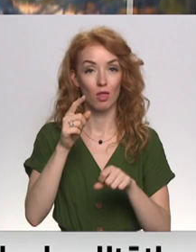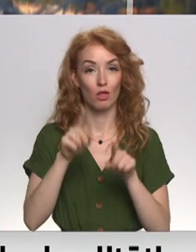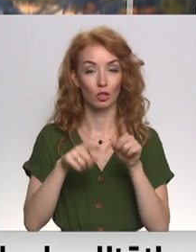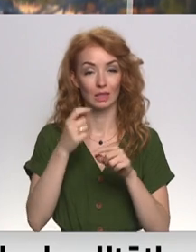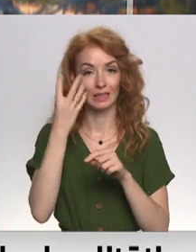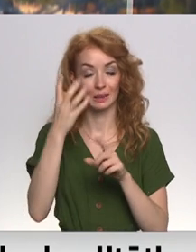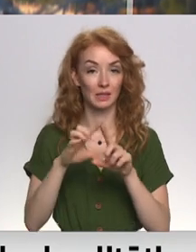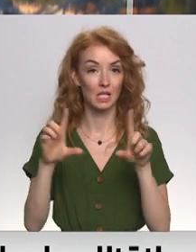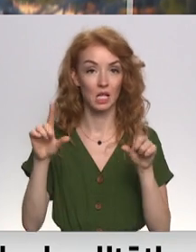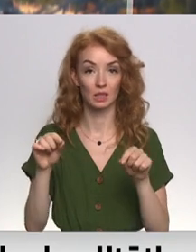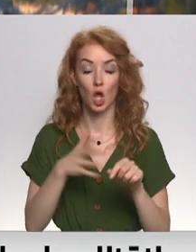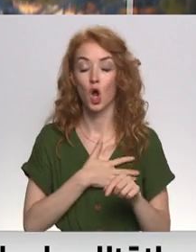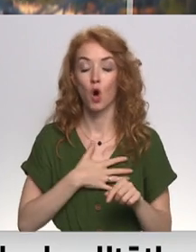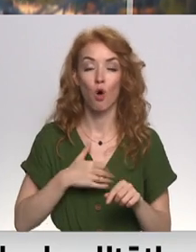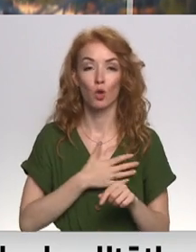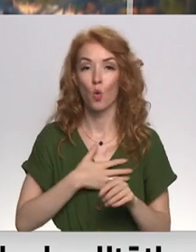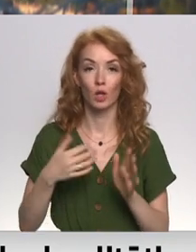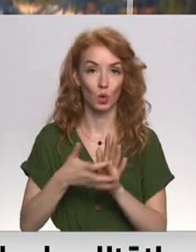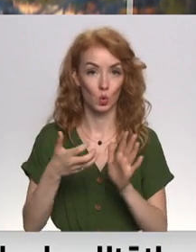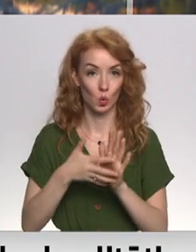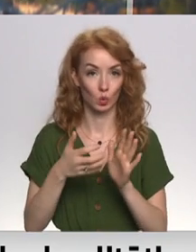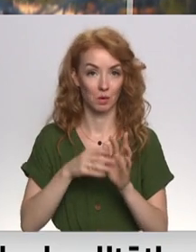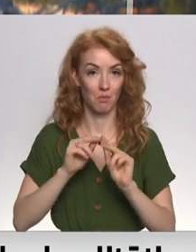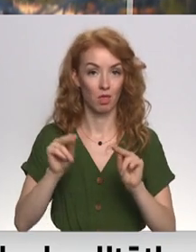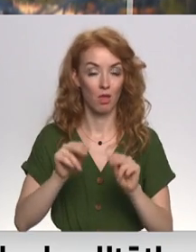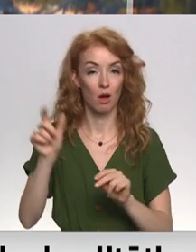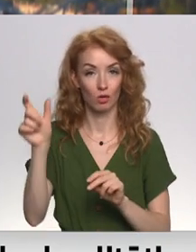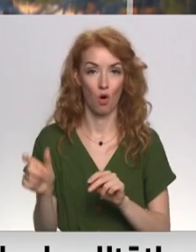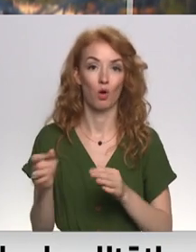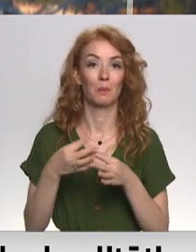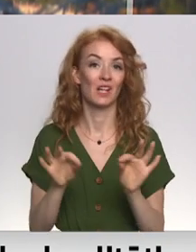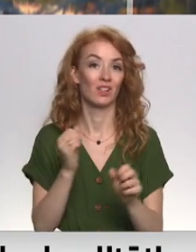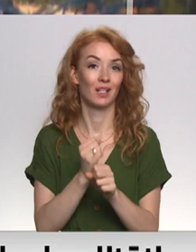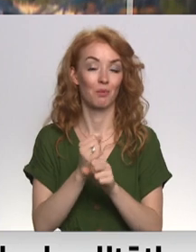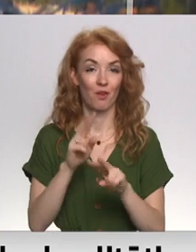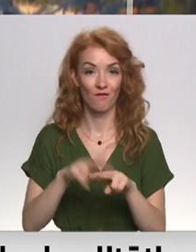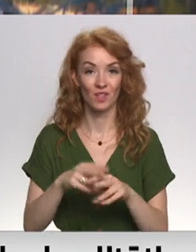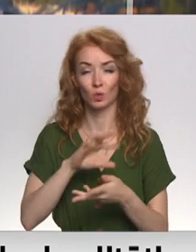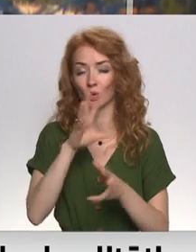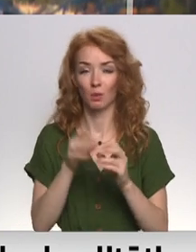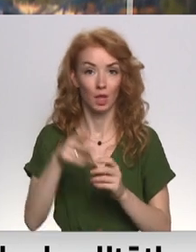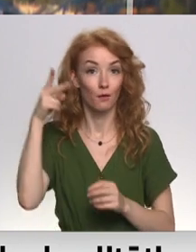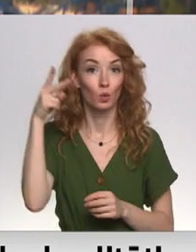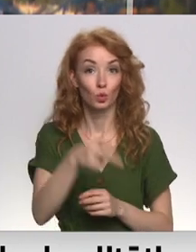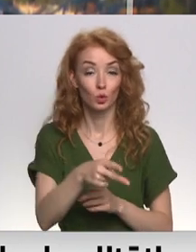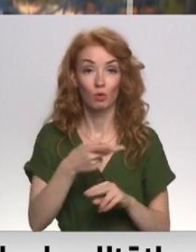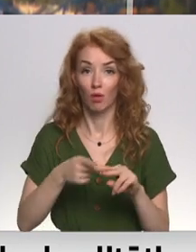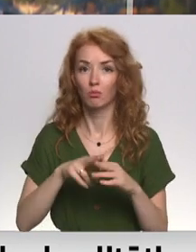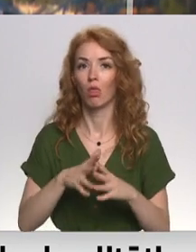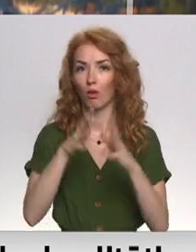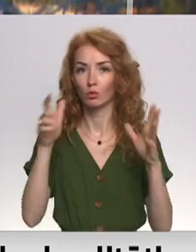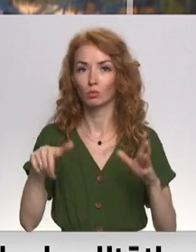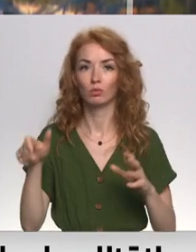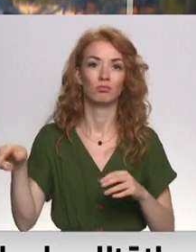izglītības iestādēs katastrofāli trūkst pedagogu. Vakanšu skaits jau sasniedz gandrīz 2000, un tāpēc daudzām skolām